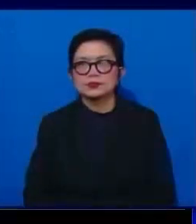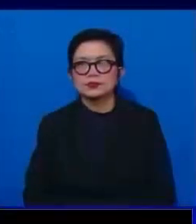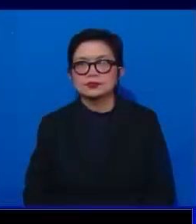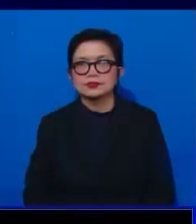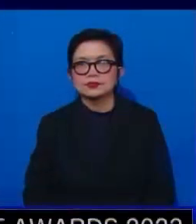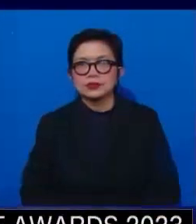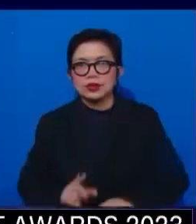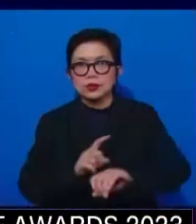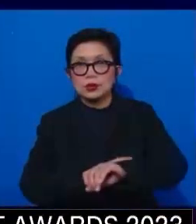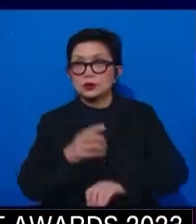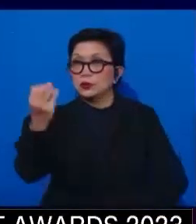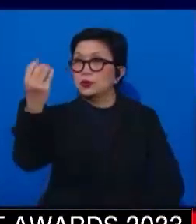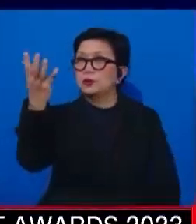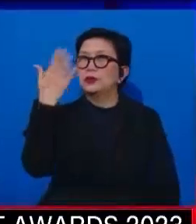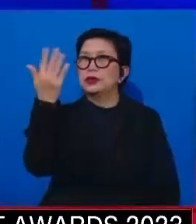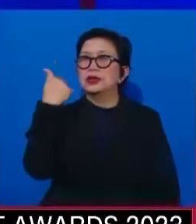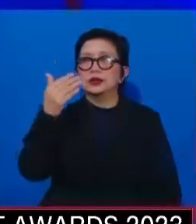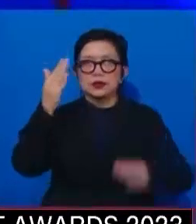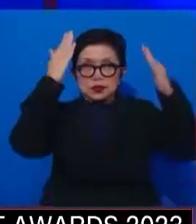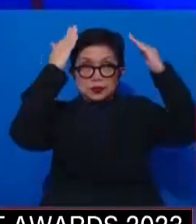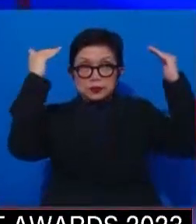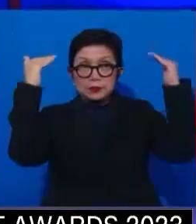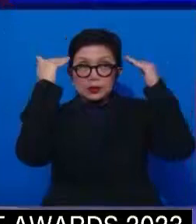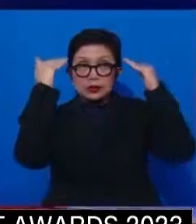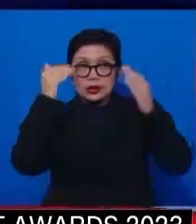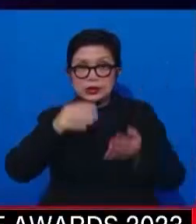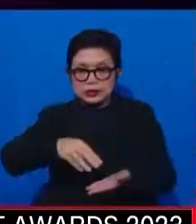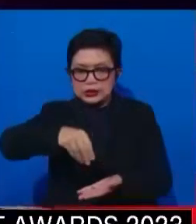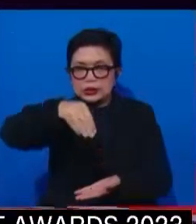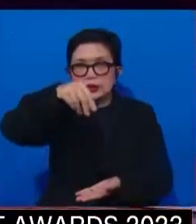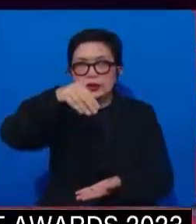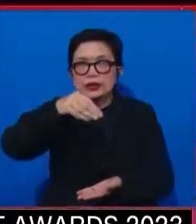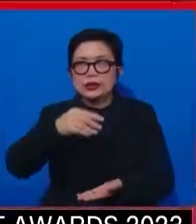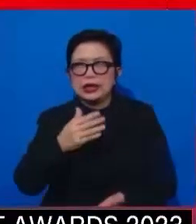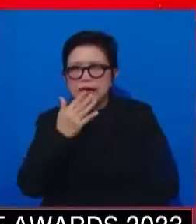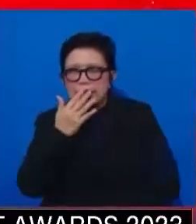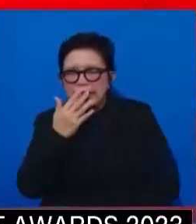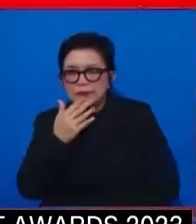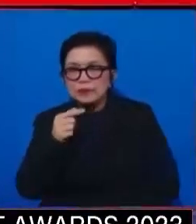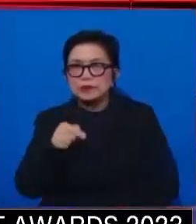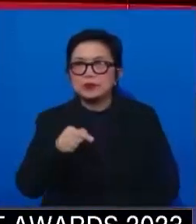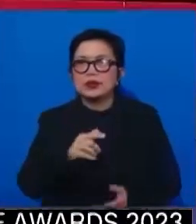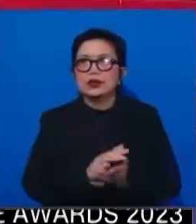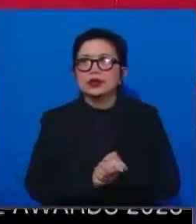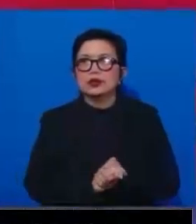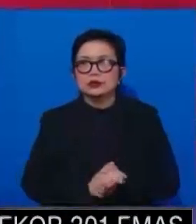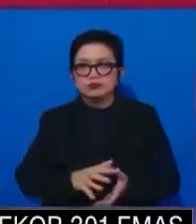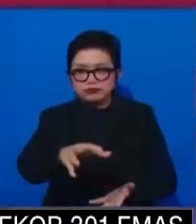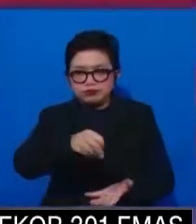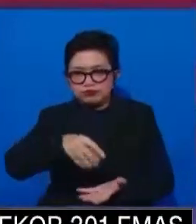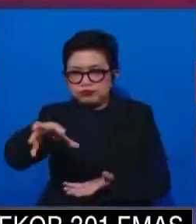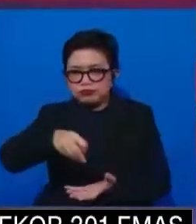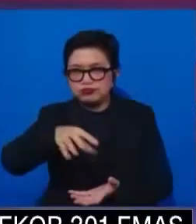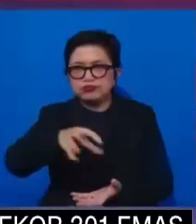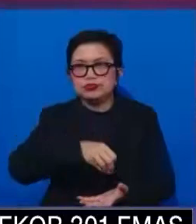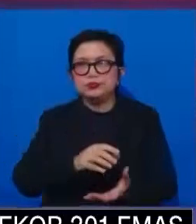Sepanjang musim kemarau, petani garam di wilayah Rembang dan Pati, Jawa Tengah serentak memproduksi dan menikmati panen raya garam. Koresponden